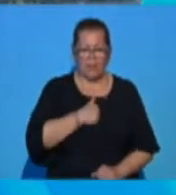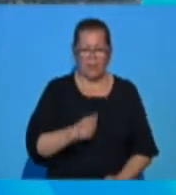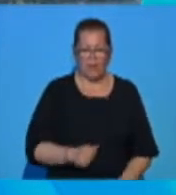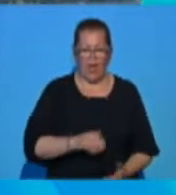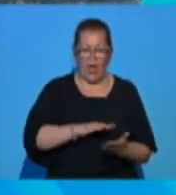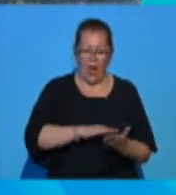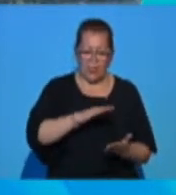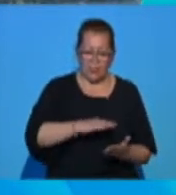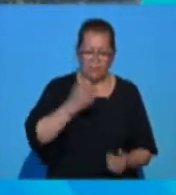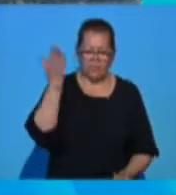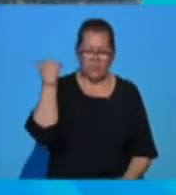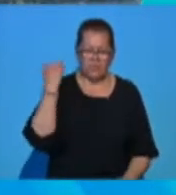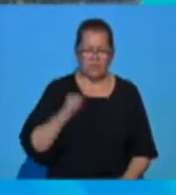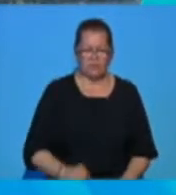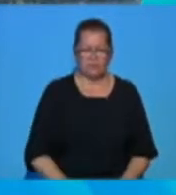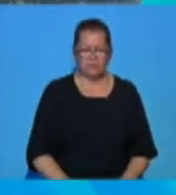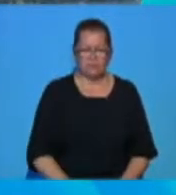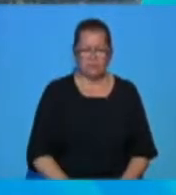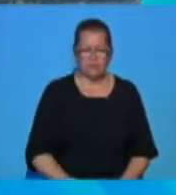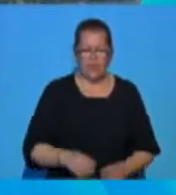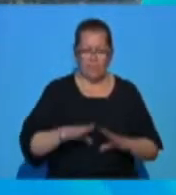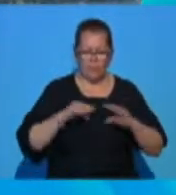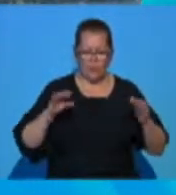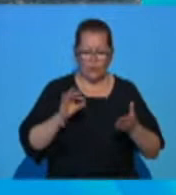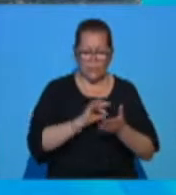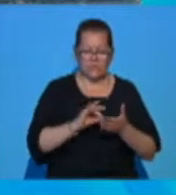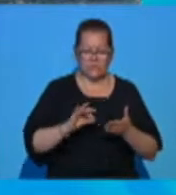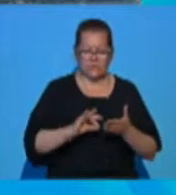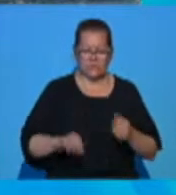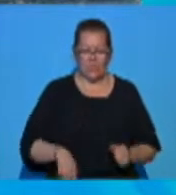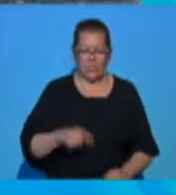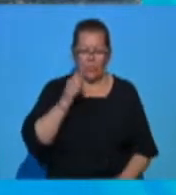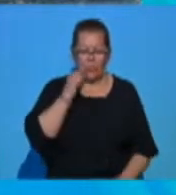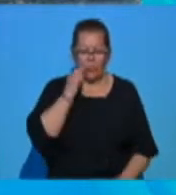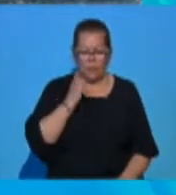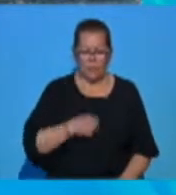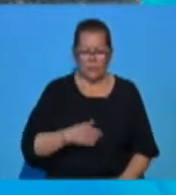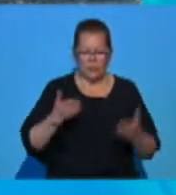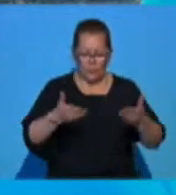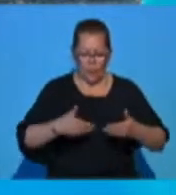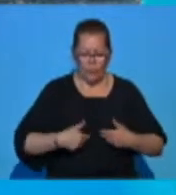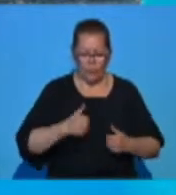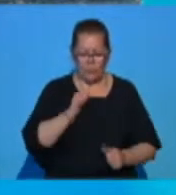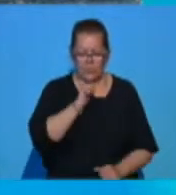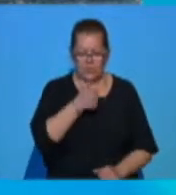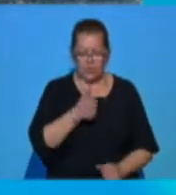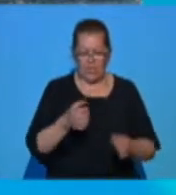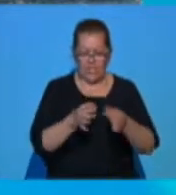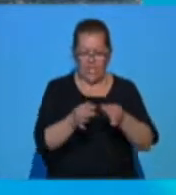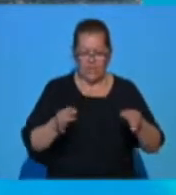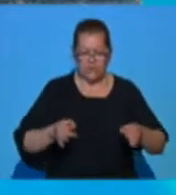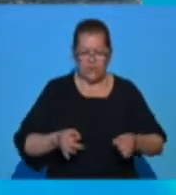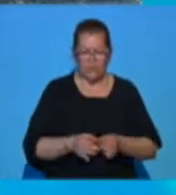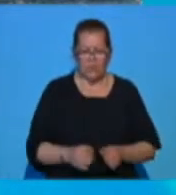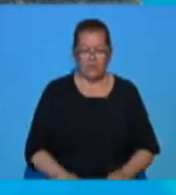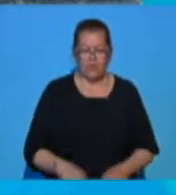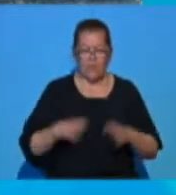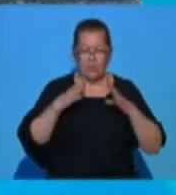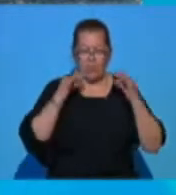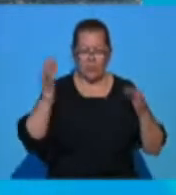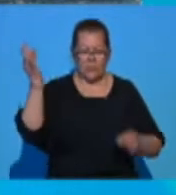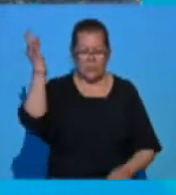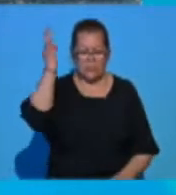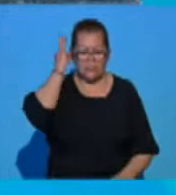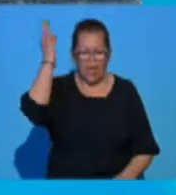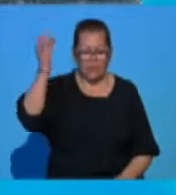fostei regii de stat. Numai că, deși au făcut numeroase solicitări, oamenii s-au lovit până acum de tot felul de tergiversări. Mai mult, sunt voci